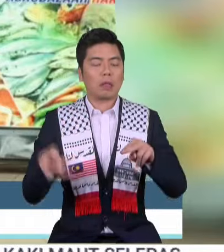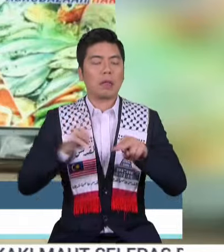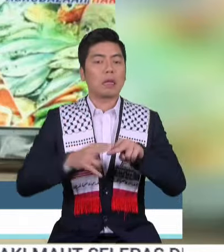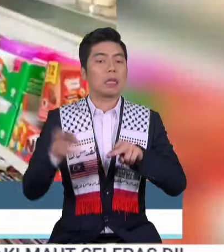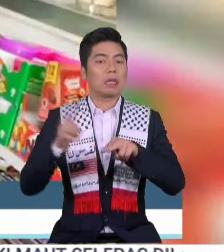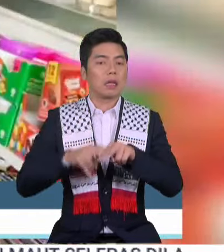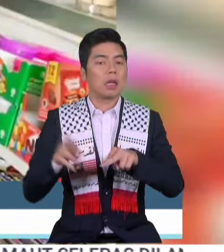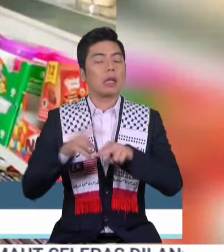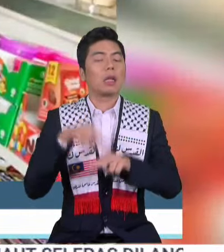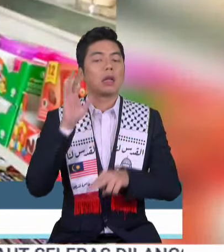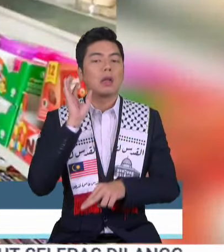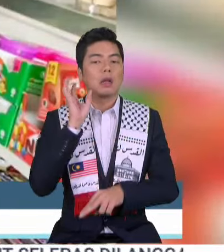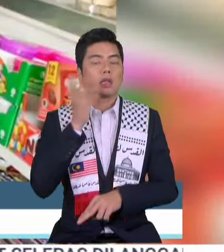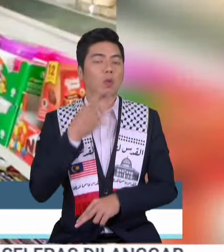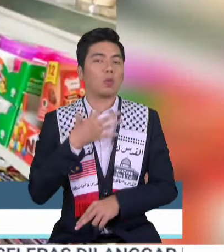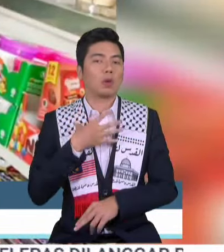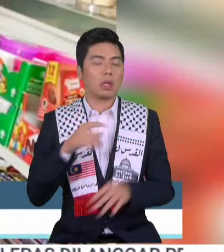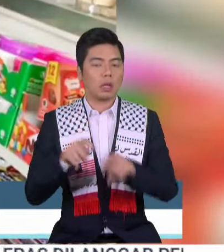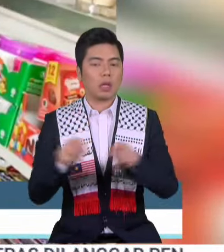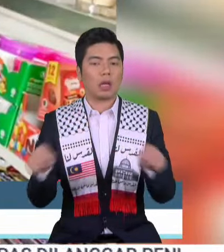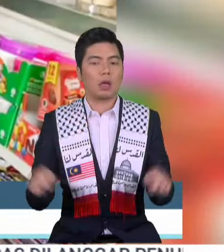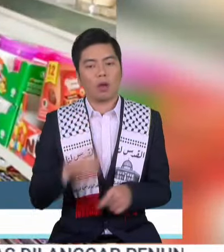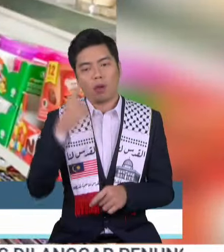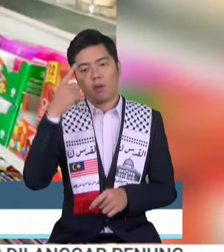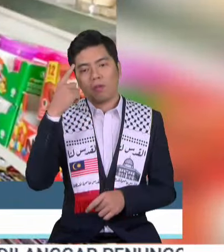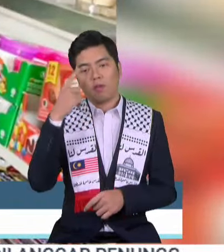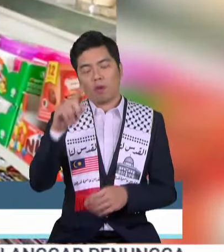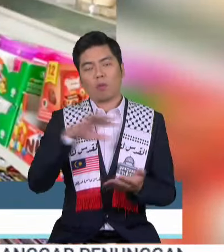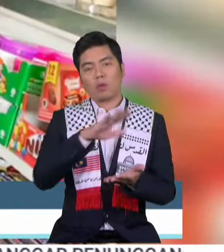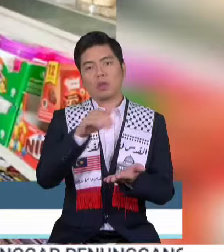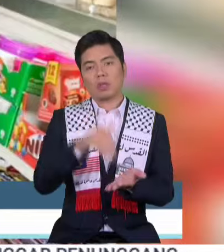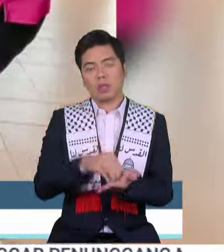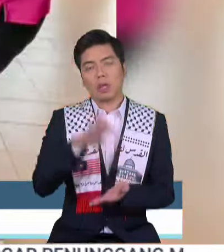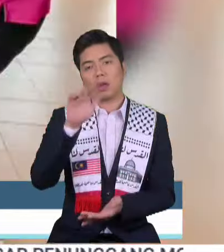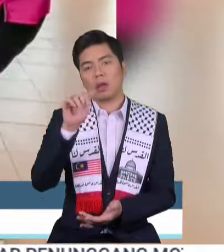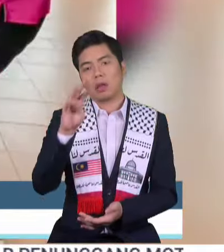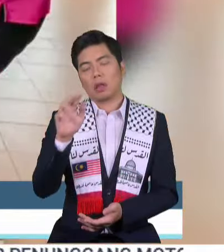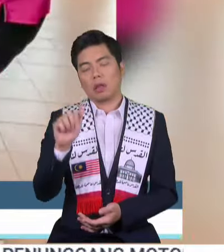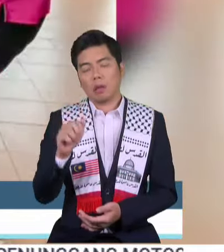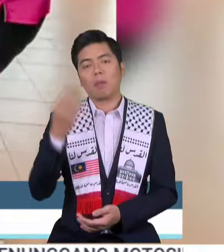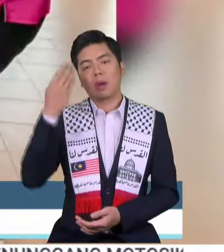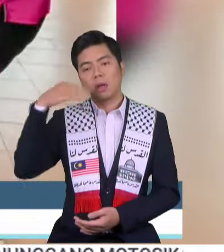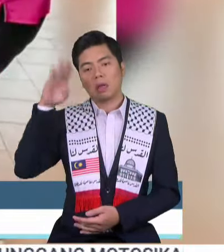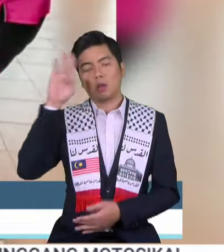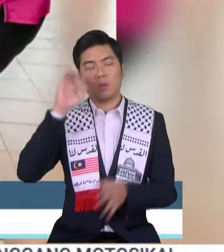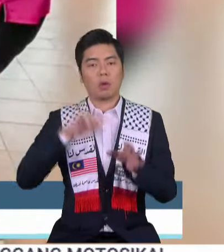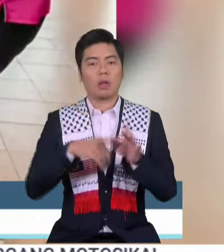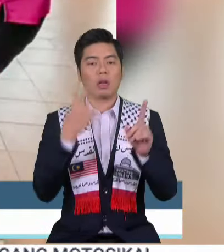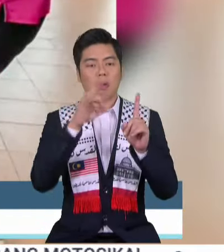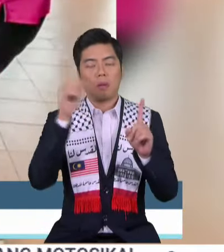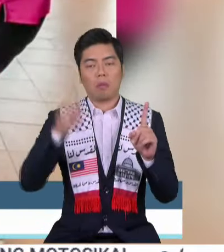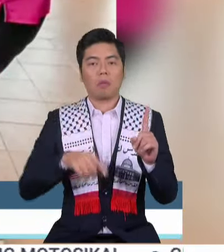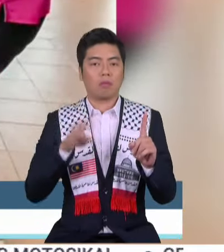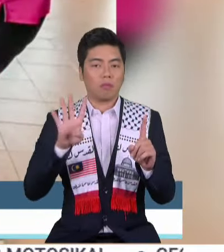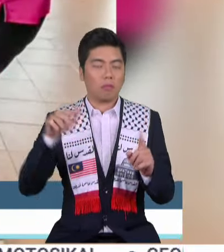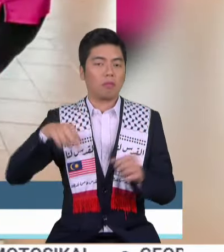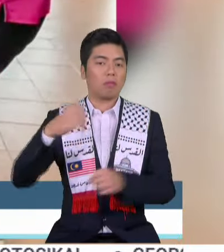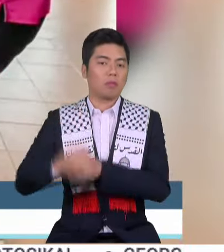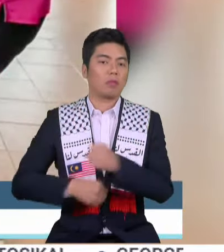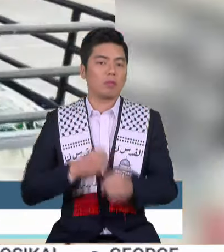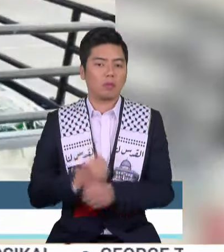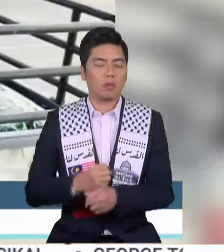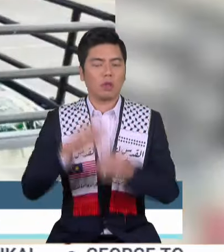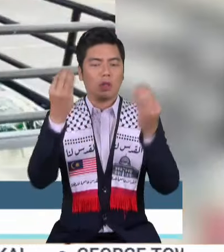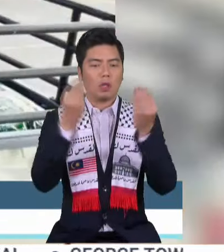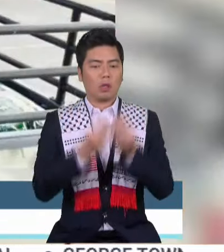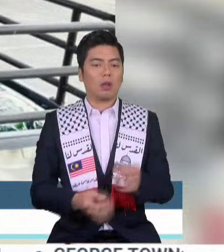penambahan penerimaan beras putih tempatan di Pusat Operasi Farmer Perlis bermula 18 April 2024. Ia